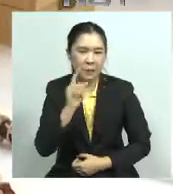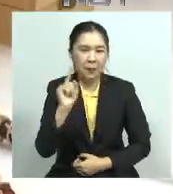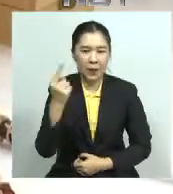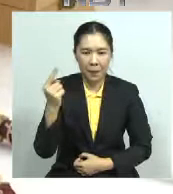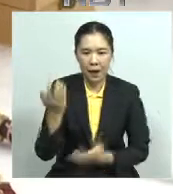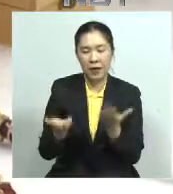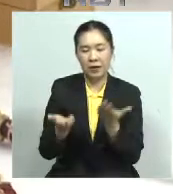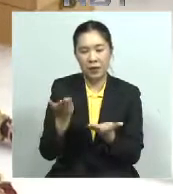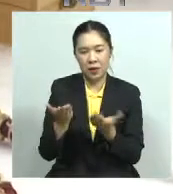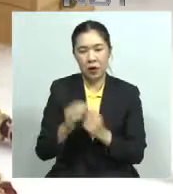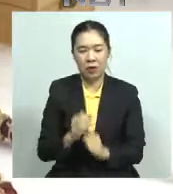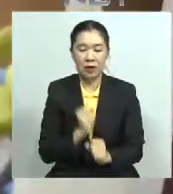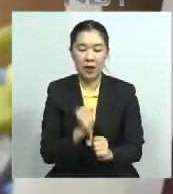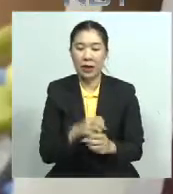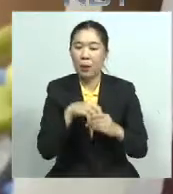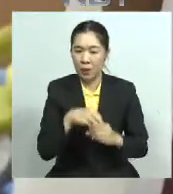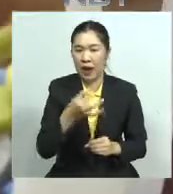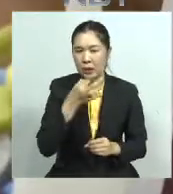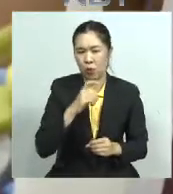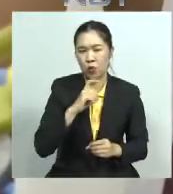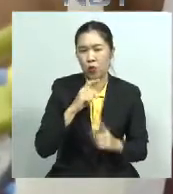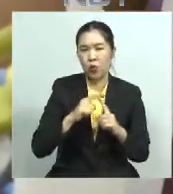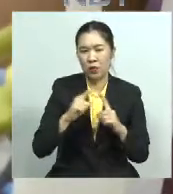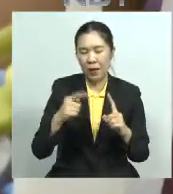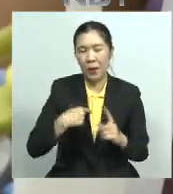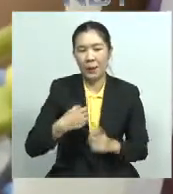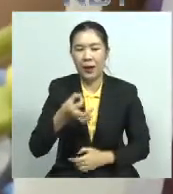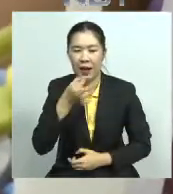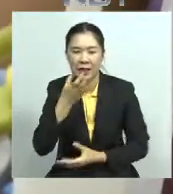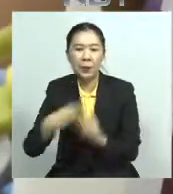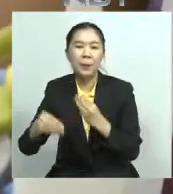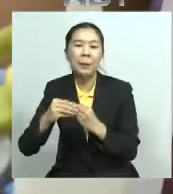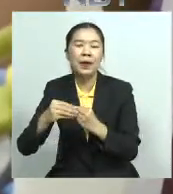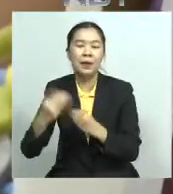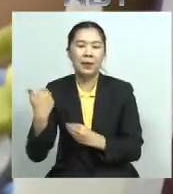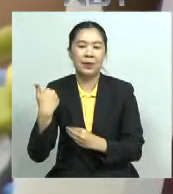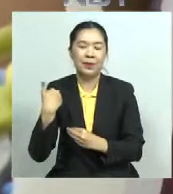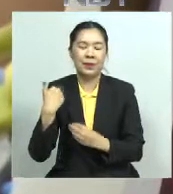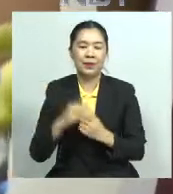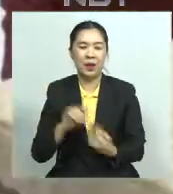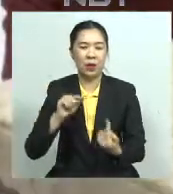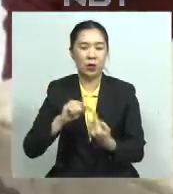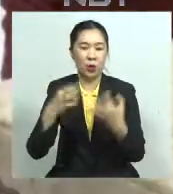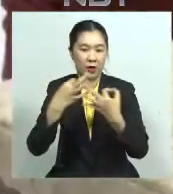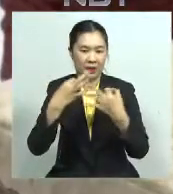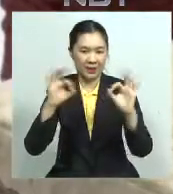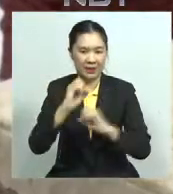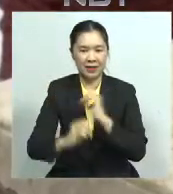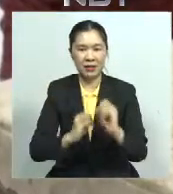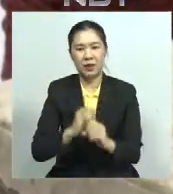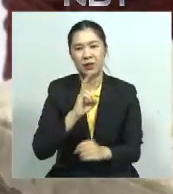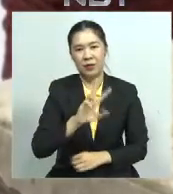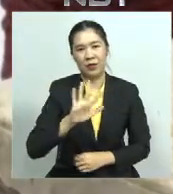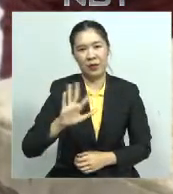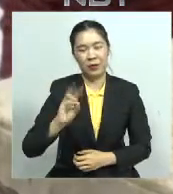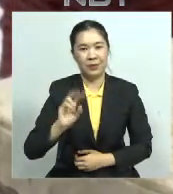ๆหรือผู้ที่อาจจะมีงานทำอยู่แล้วแต่ต้องการจะหาอาชีพเสริมนะครับกับงานมหกรรมอาชีพอิสระ